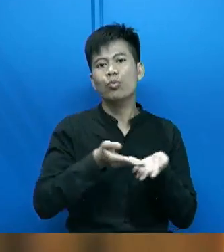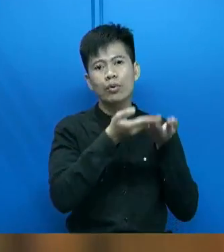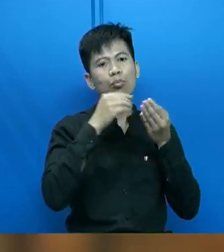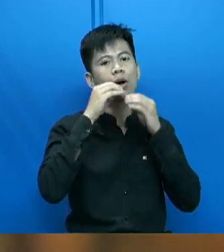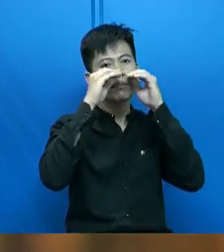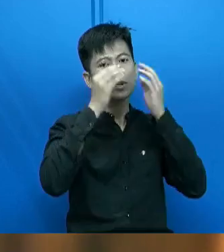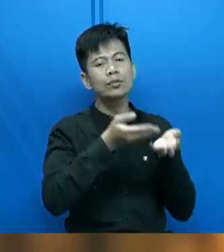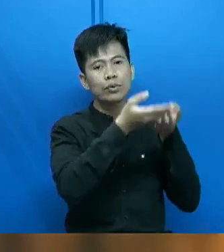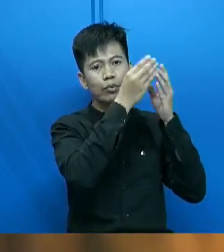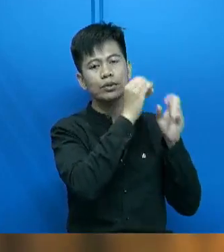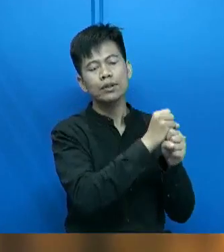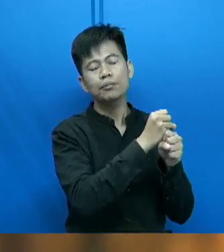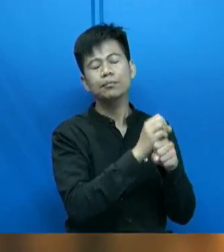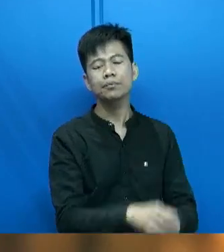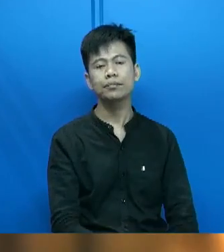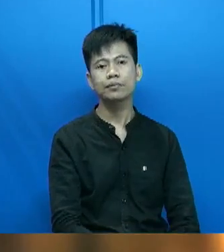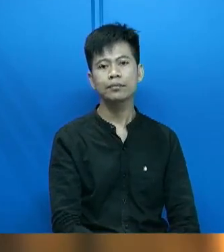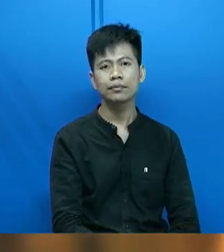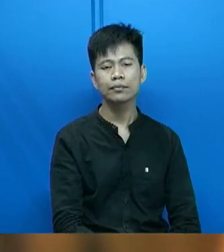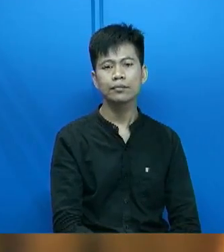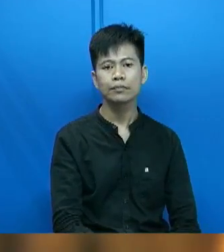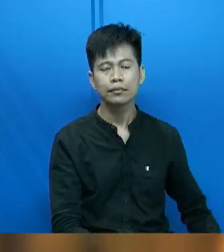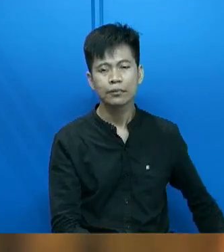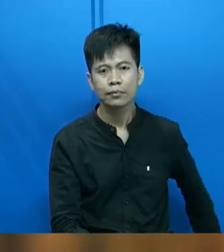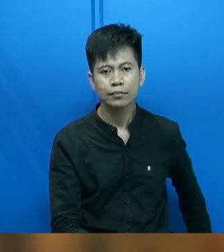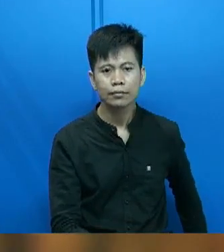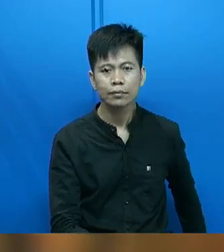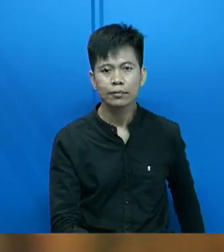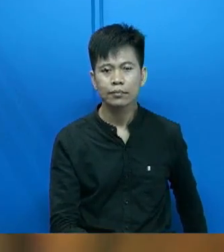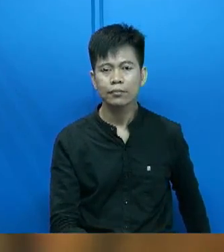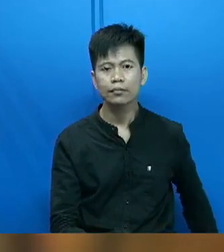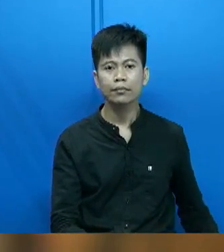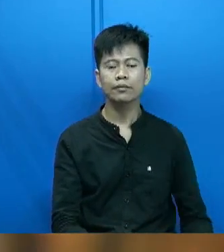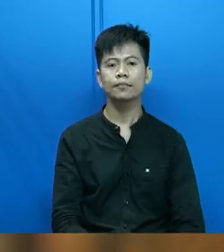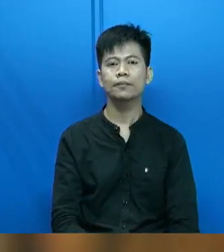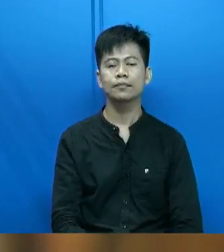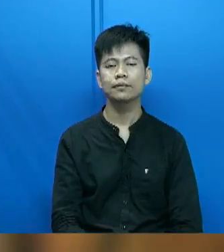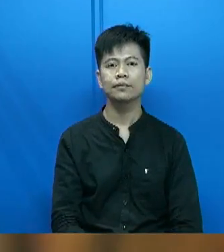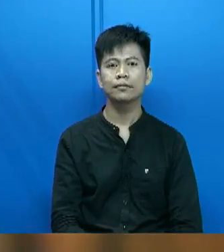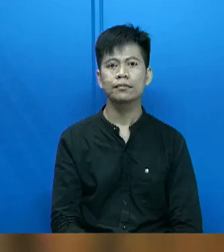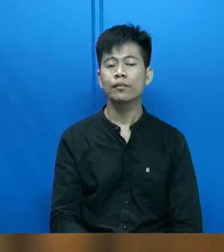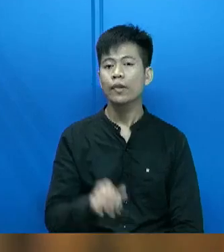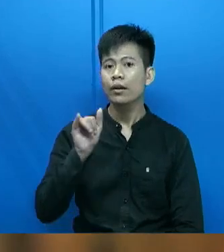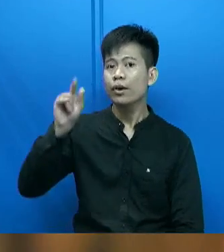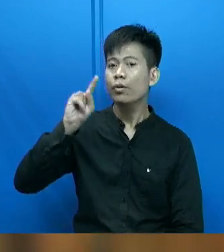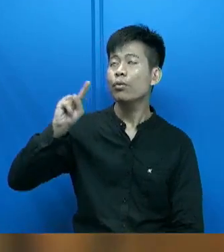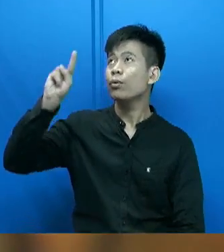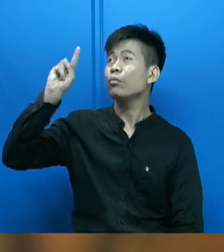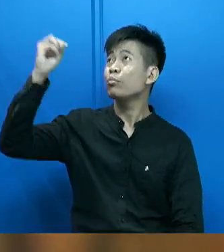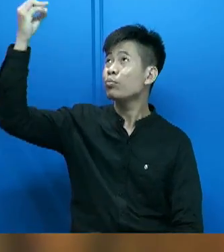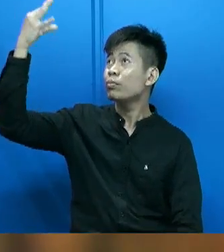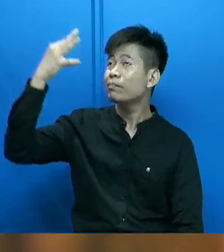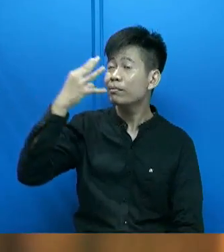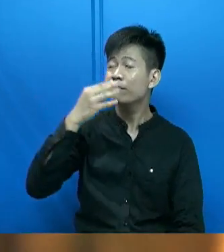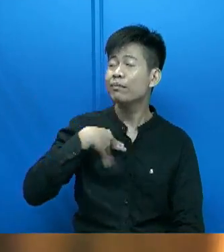Wasallam. Allahumma Rabbana la tada'alana fi maqamina hadha fi kulli maqamin dhamban illa ghafartah. Ya Allah, di malam Ramadan ini kami